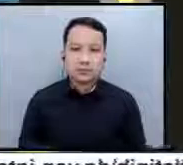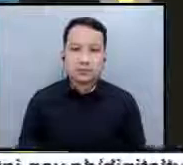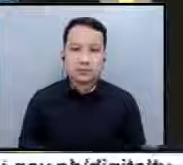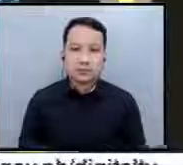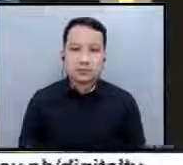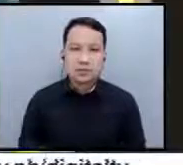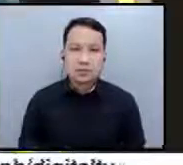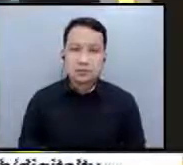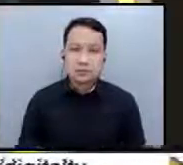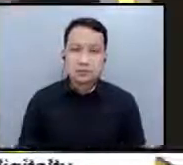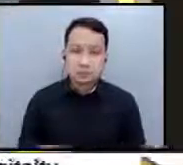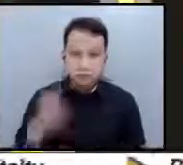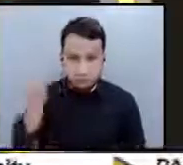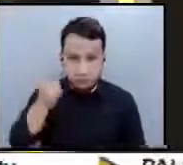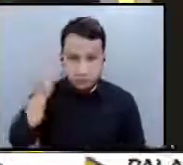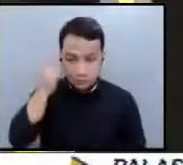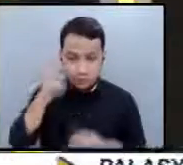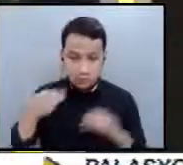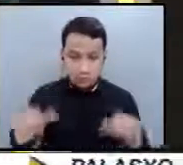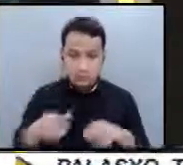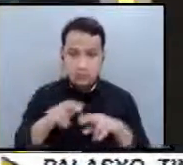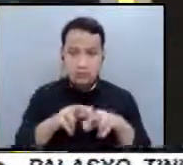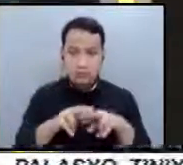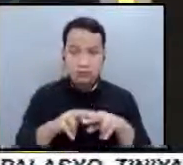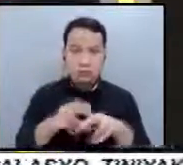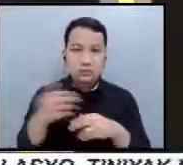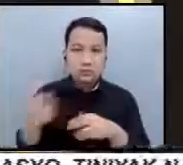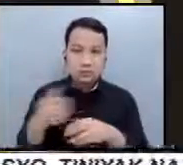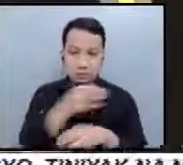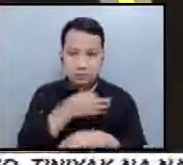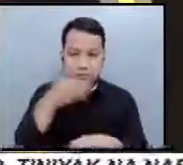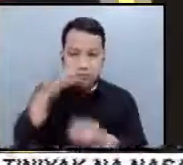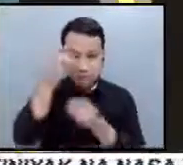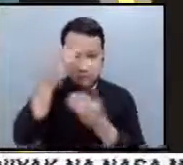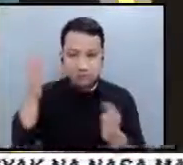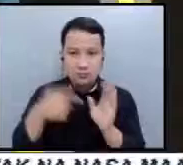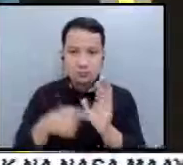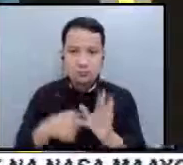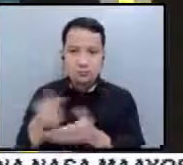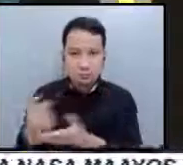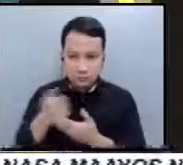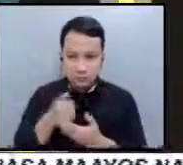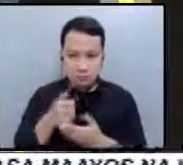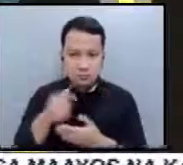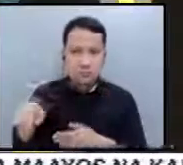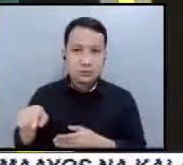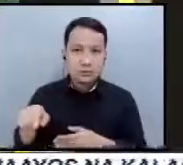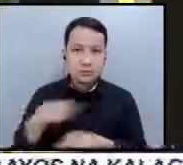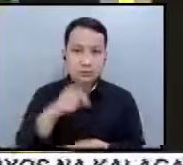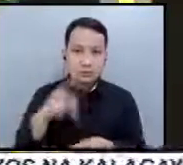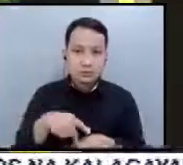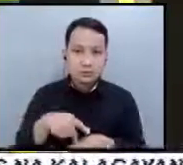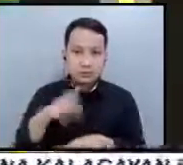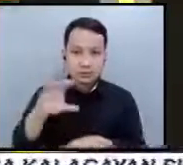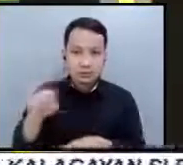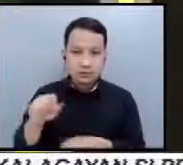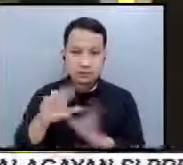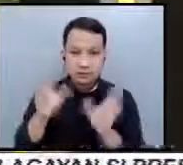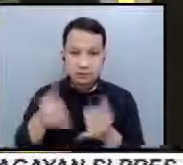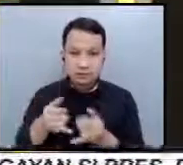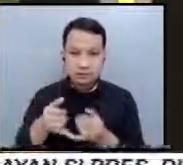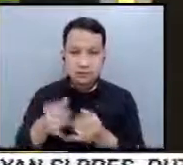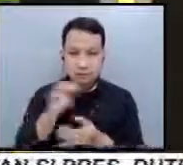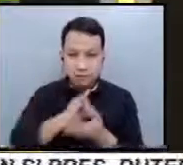sa ating government at work sa Pangasinan, mga magsasaka nakatanggap ng tulong mula sa Philippine Crop Insurance Corporation. Sa Ilocos